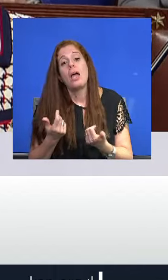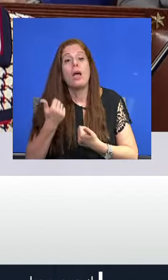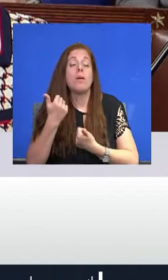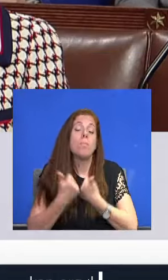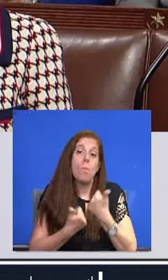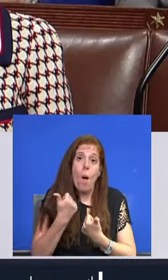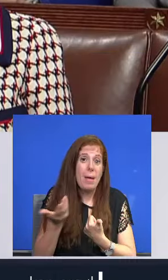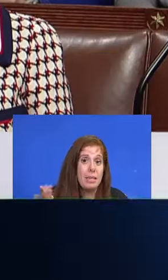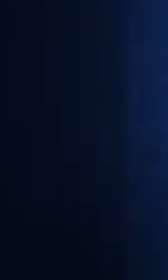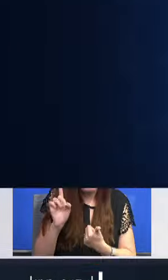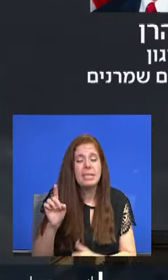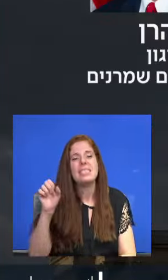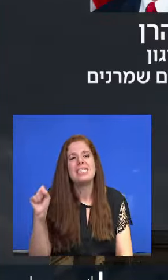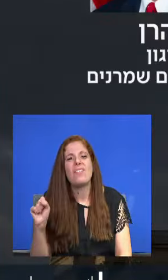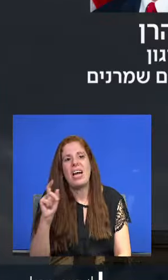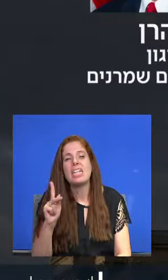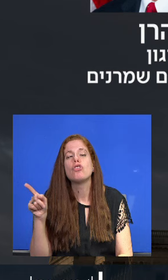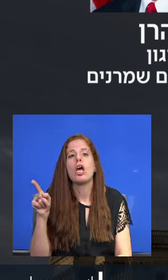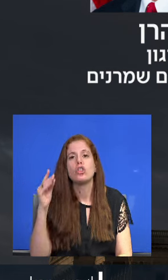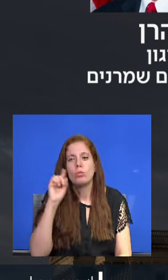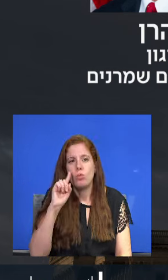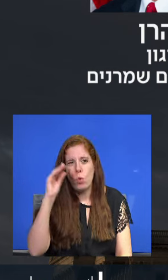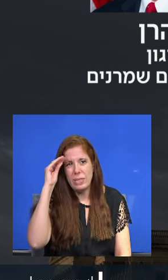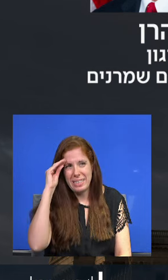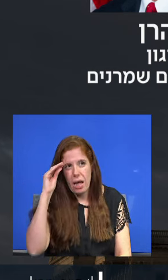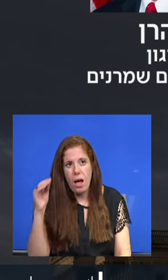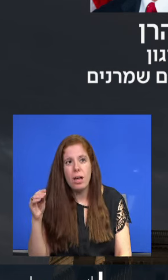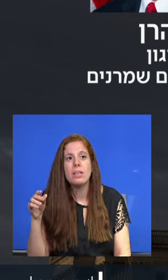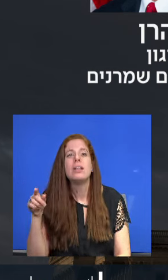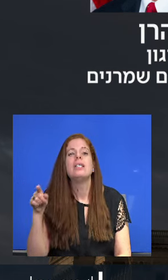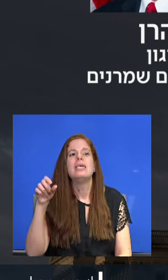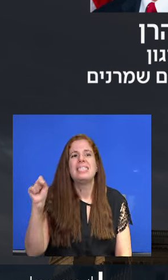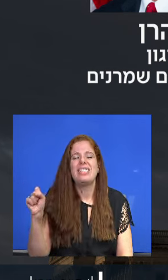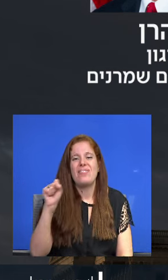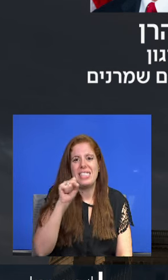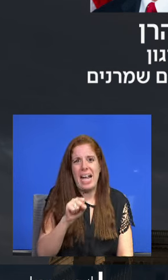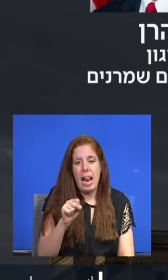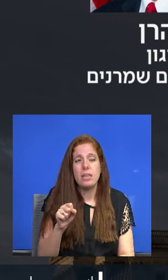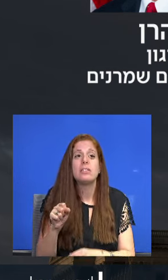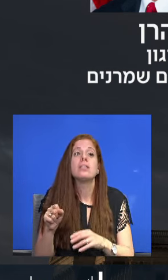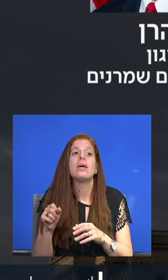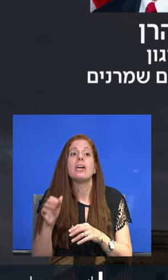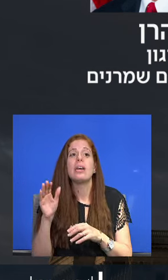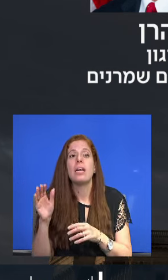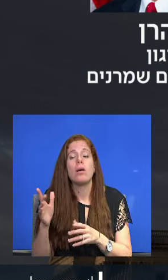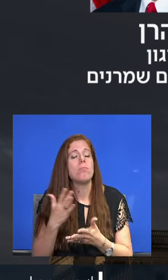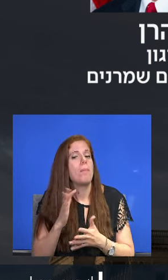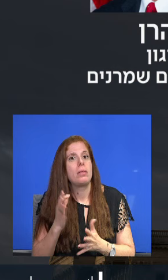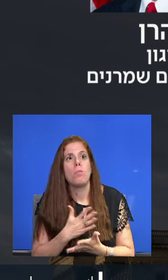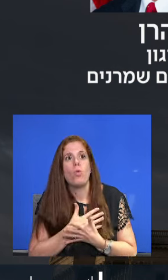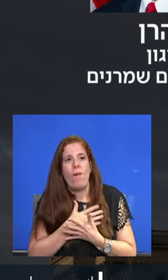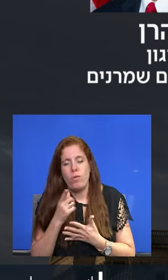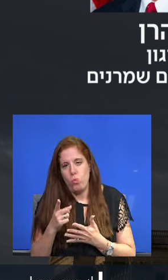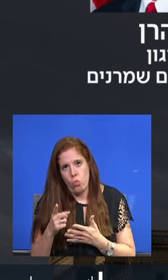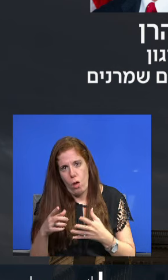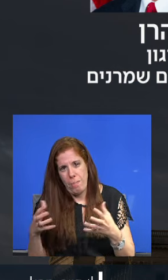על סטיב סקליס, ששמו מוזכר, מנהיג הרוב בבית הנבחרים. הוא שמרן, אבל מתון, מאוד אהוד על חבריו הרפובליקנים. יש